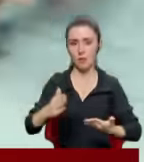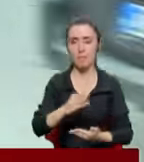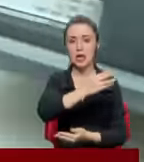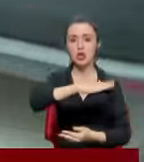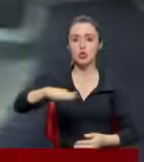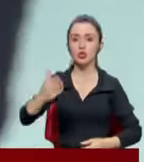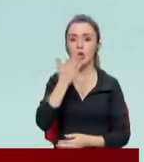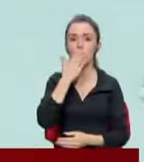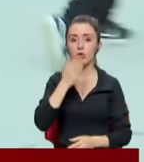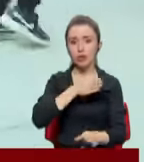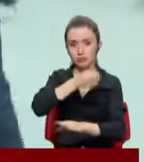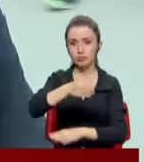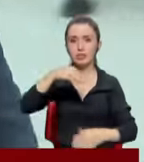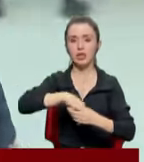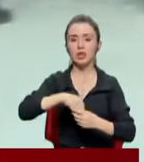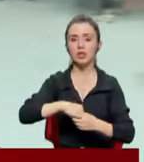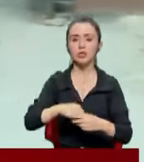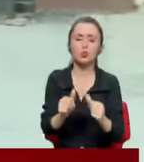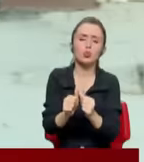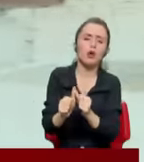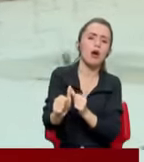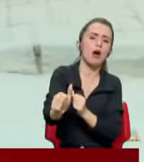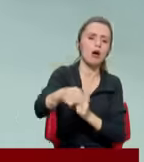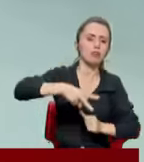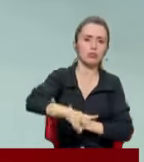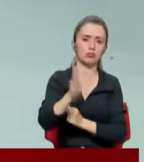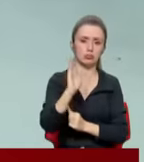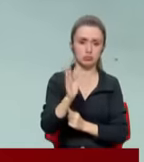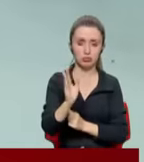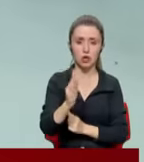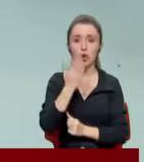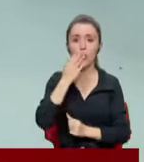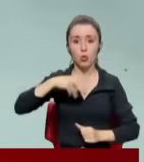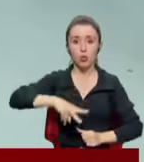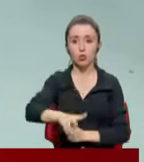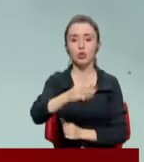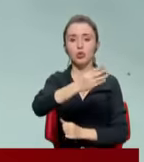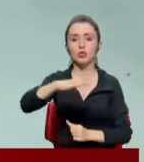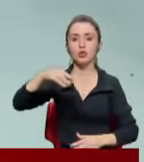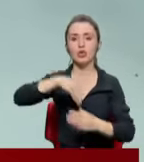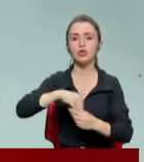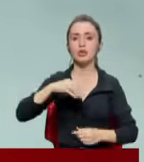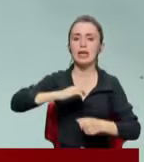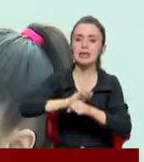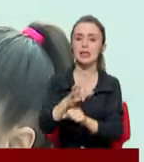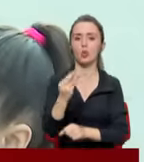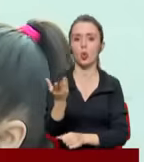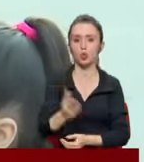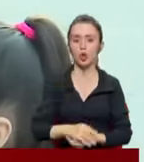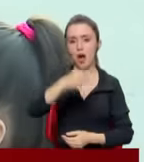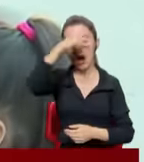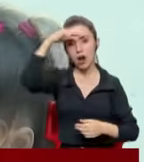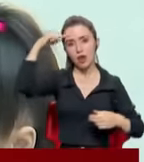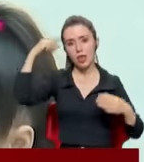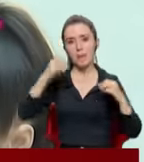çocuklar okullara ulaşmak için kilometrelerce yol gidiyor Her sabah okul yolu çocuklar için eziyet yolu oluyor Kaderimize